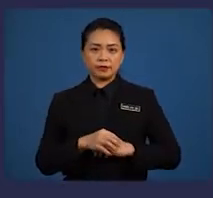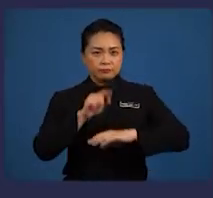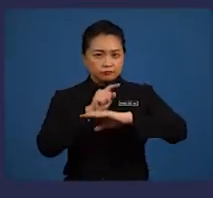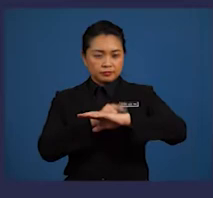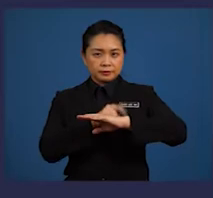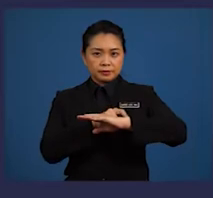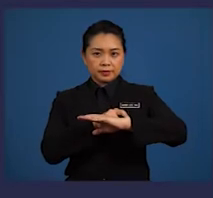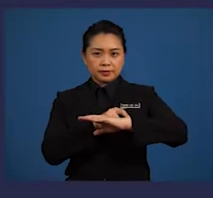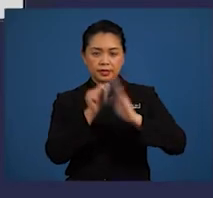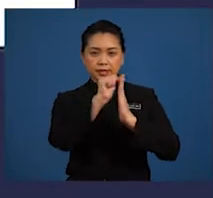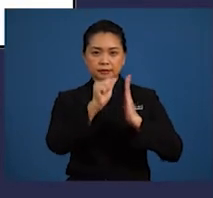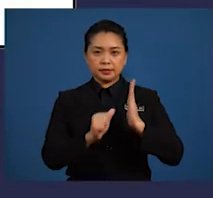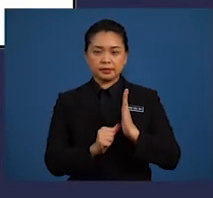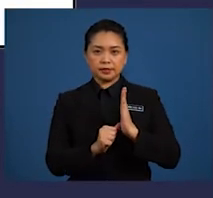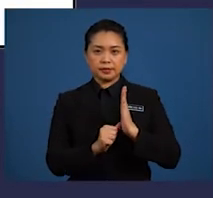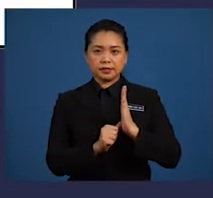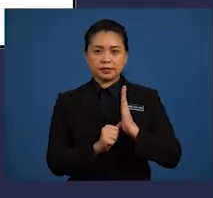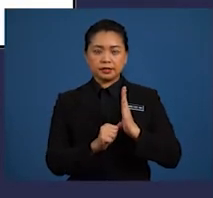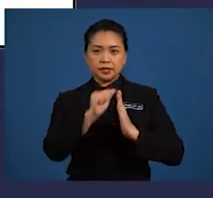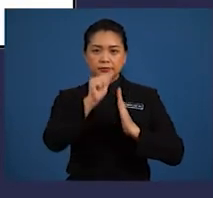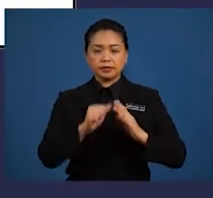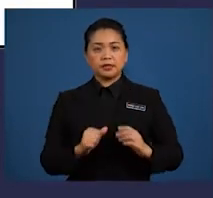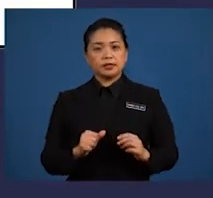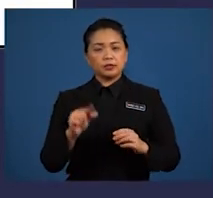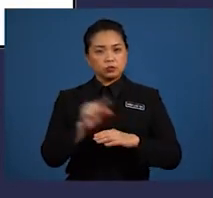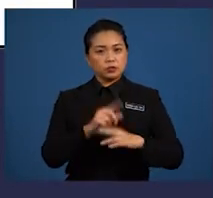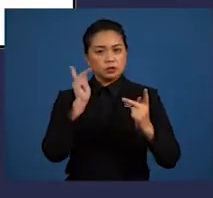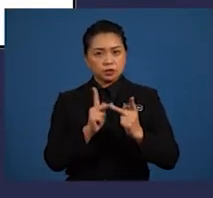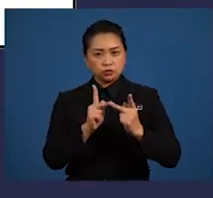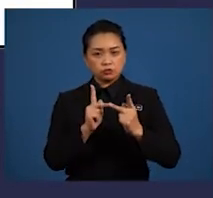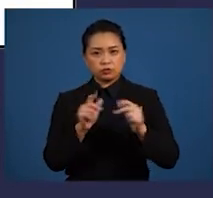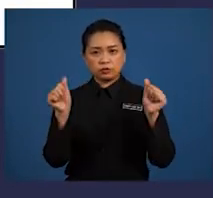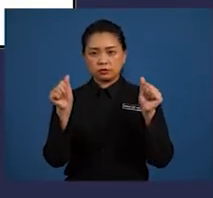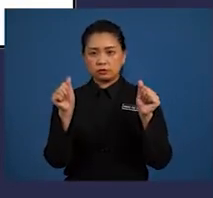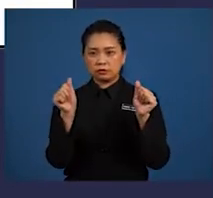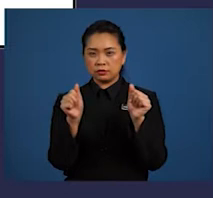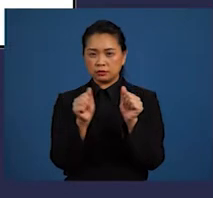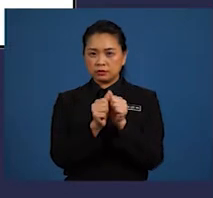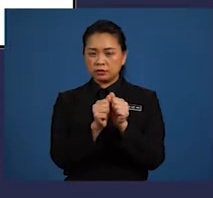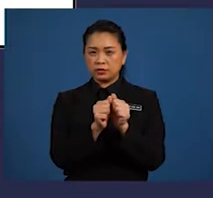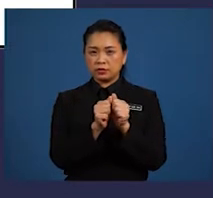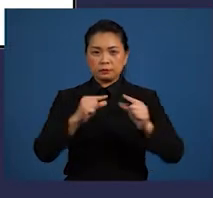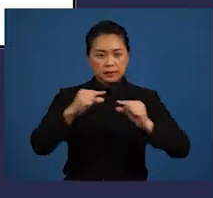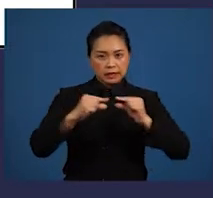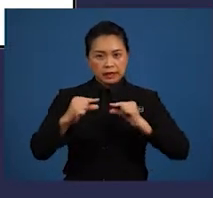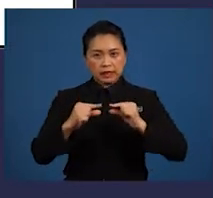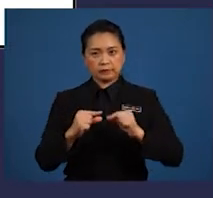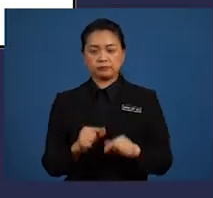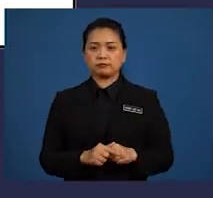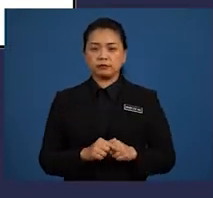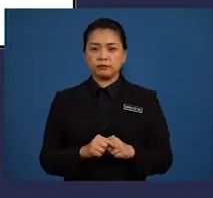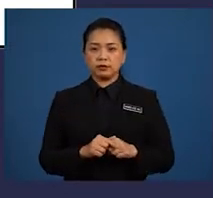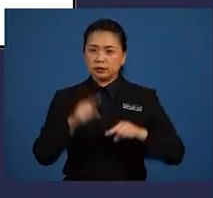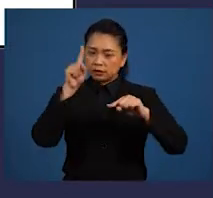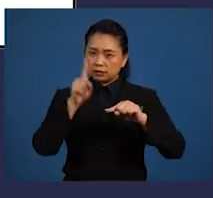tempoh masa animasi-animasi yang digunakan sesuai dengan konteks pergerakan yaitu